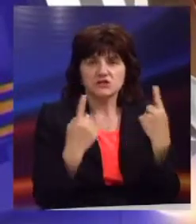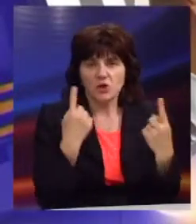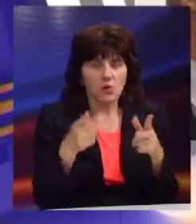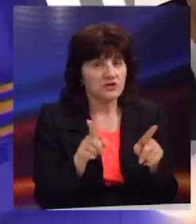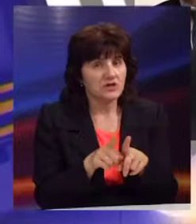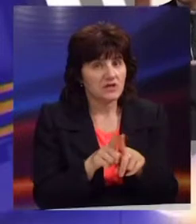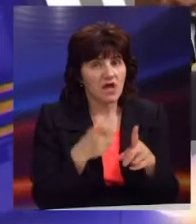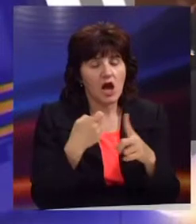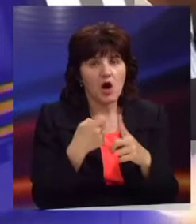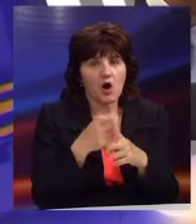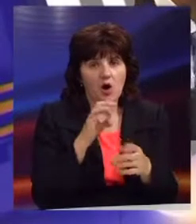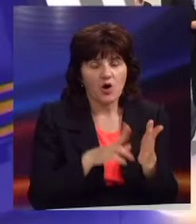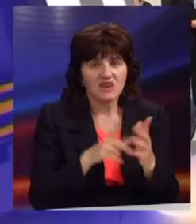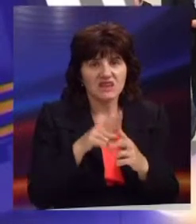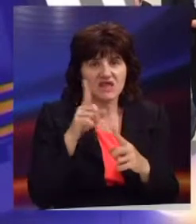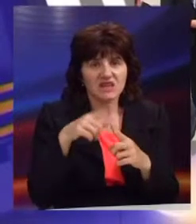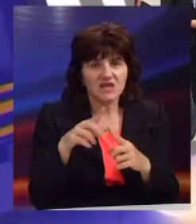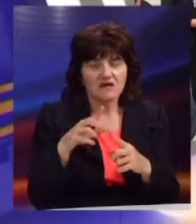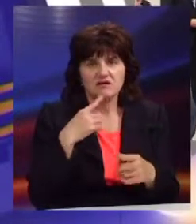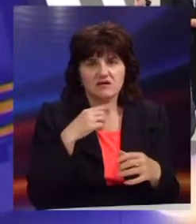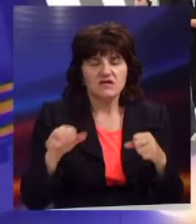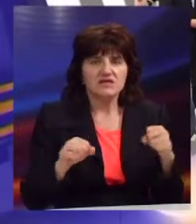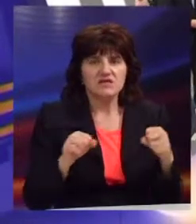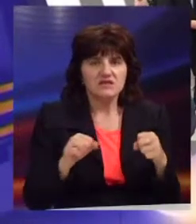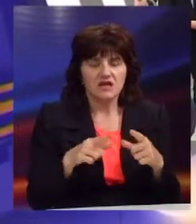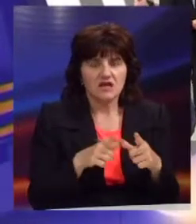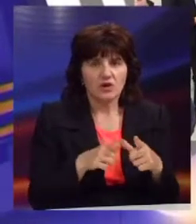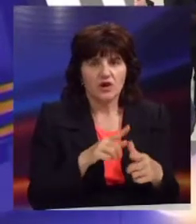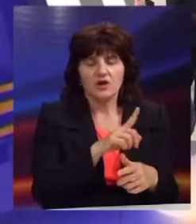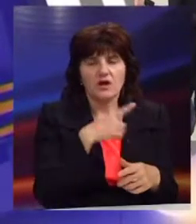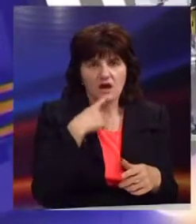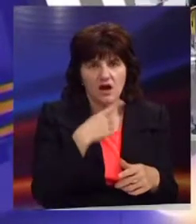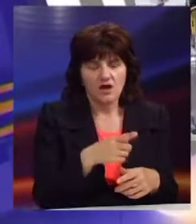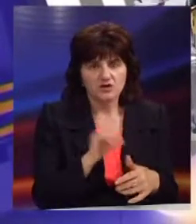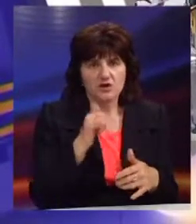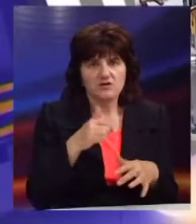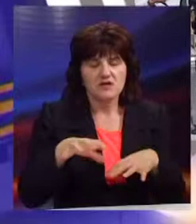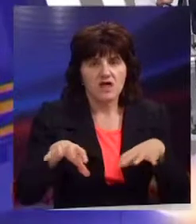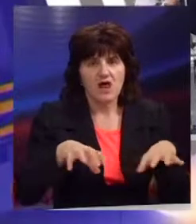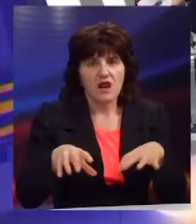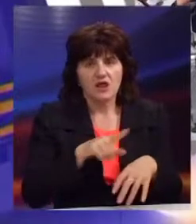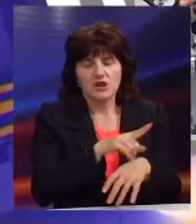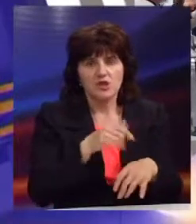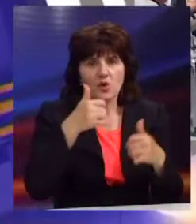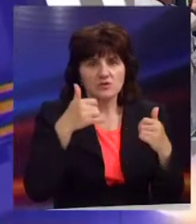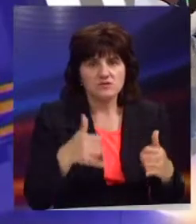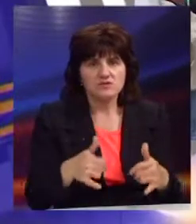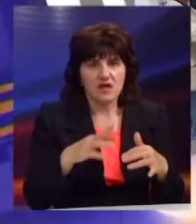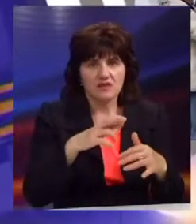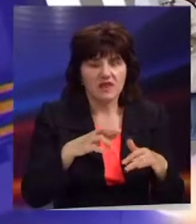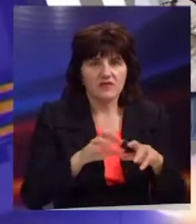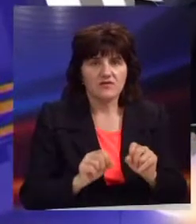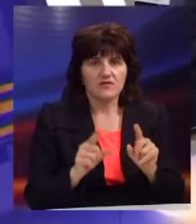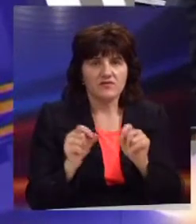otvaranja kompanije Contitech Fluid Srbija. Direktor ove kompanije Živko Topalović kaže da su radnike do sada birali i putem